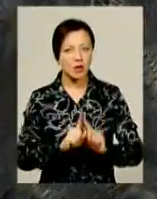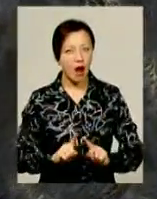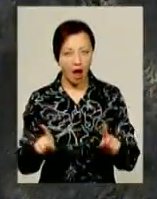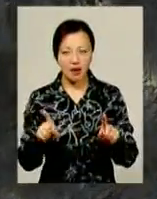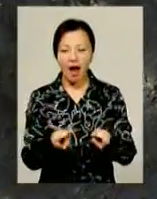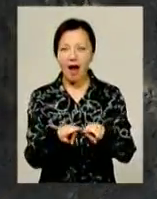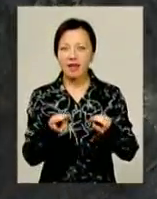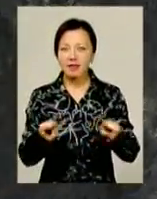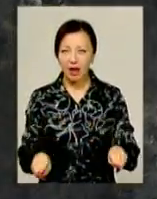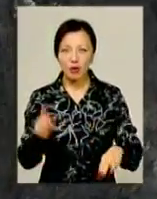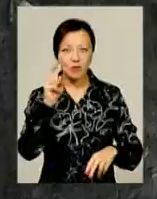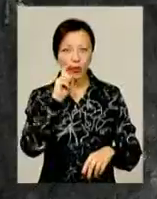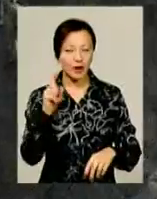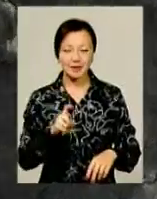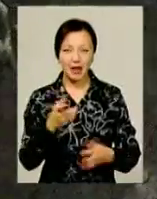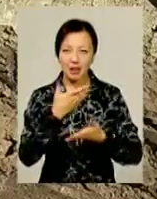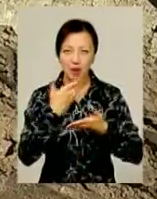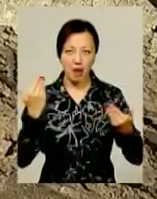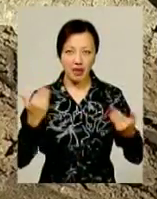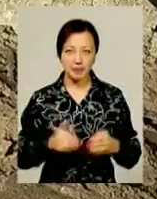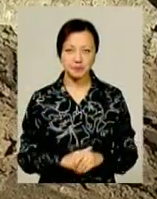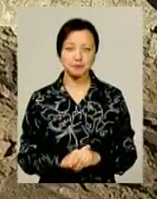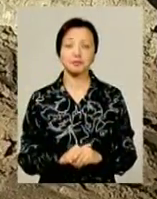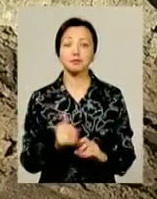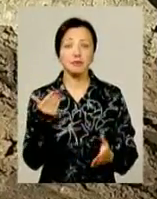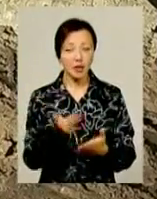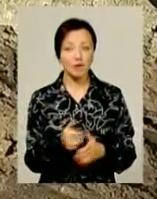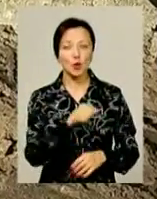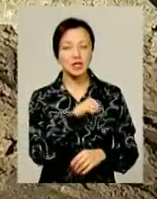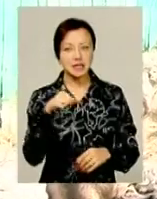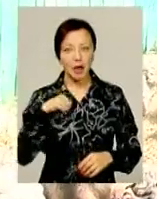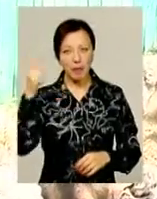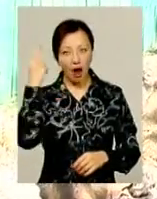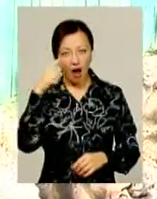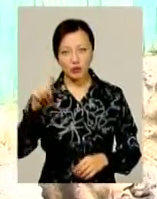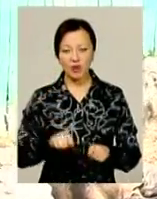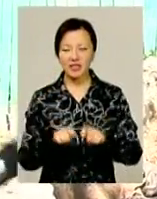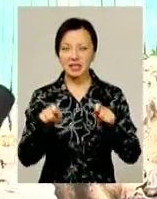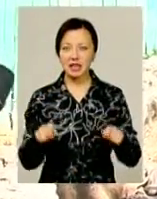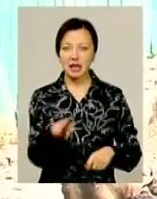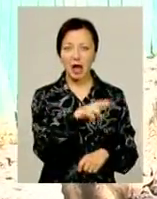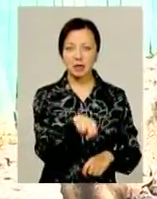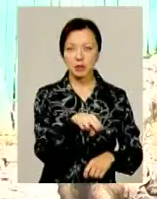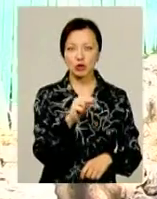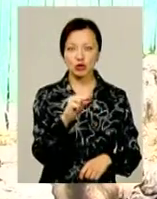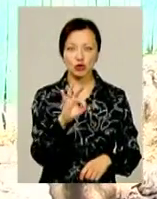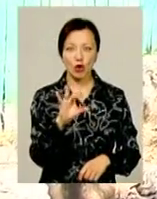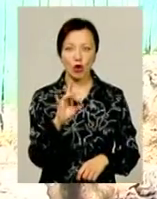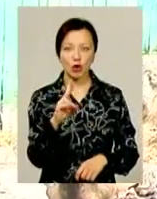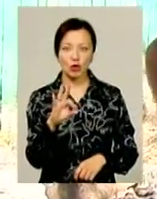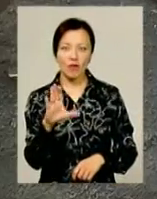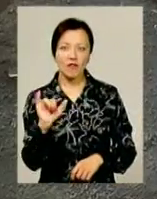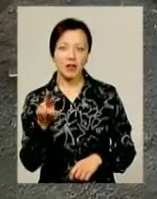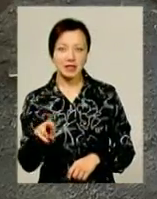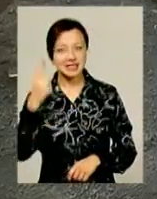як аналогів в Україні їй немає. А ось і сам автор відкриття Дмитро Чорновіл, знавець трипільської культури.